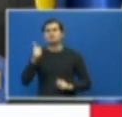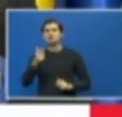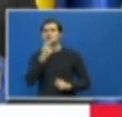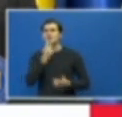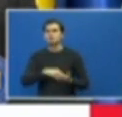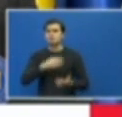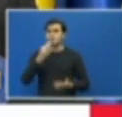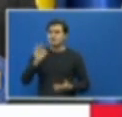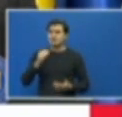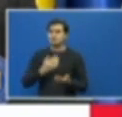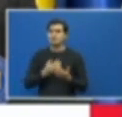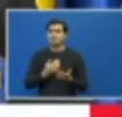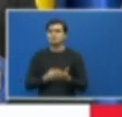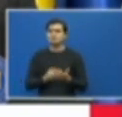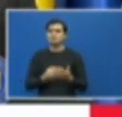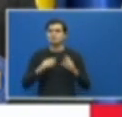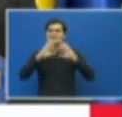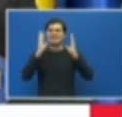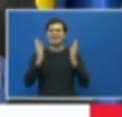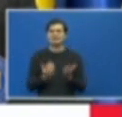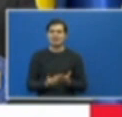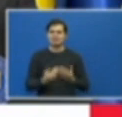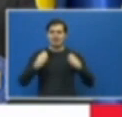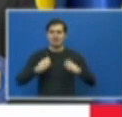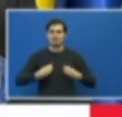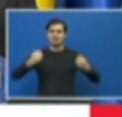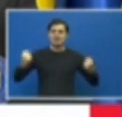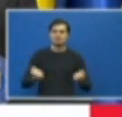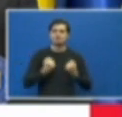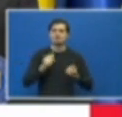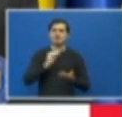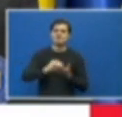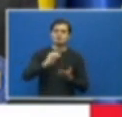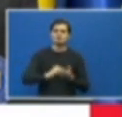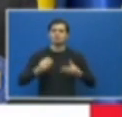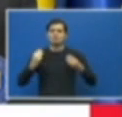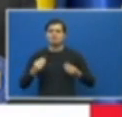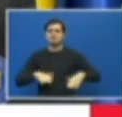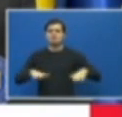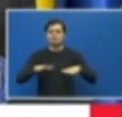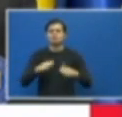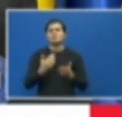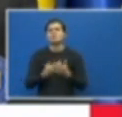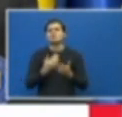cu toții, da, s-au descurcat, pentru că informațiile sunt denumărate.